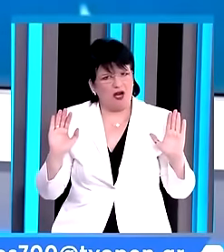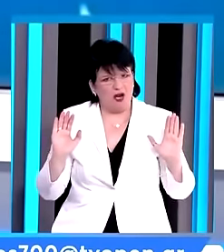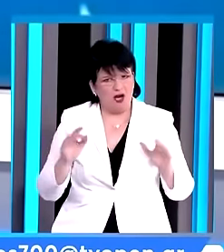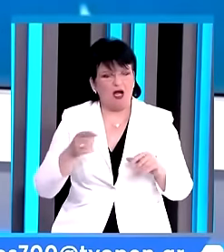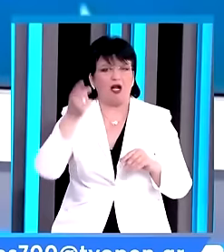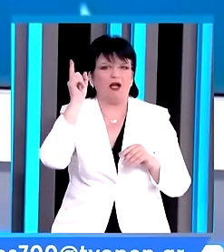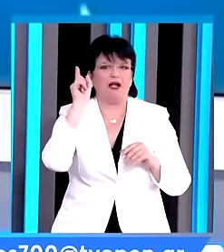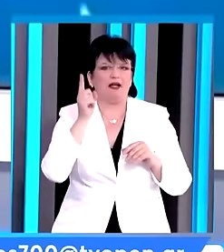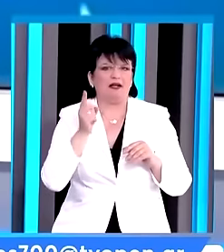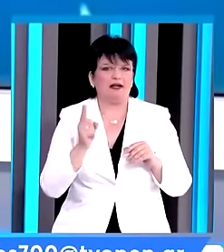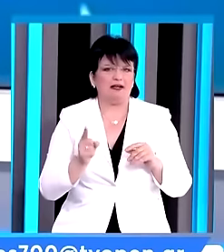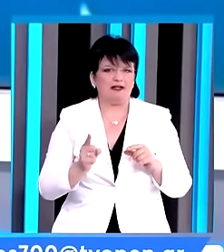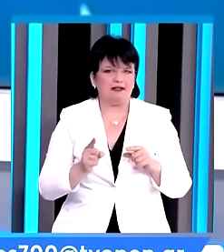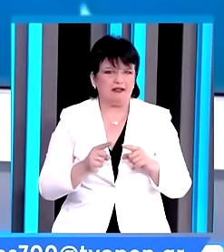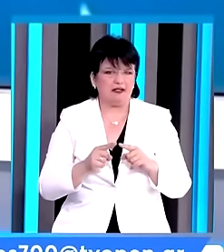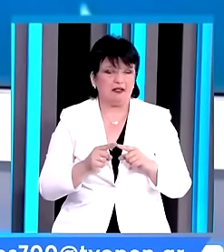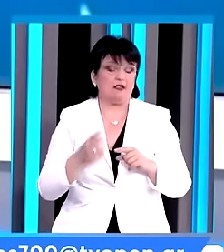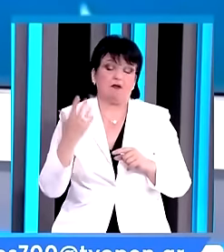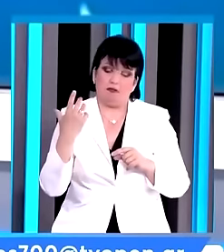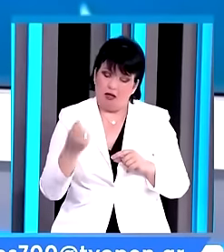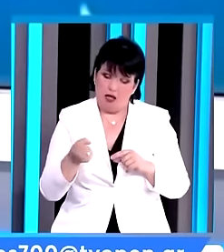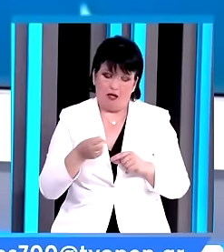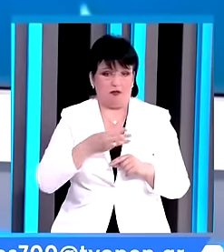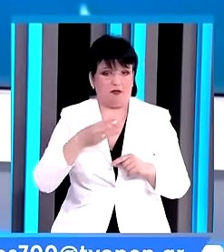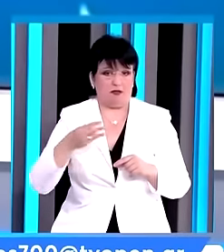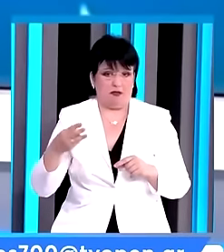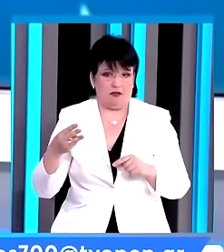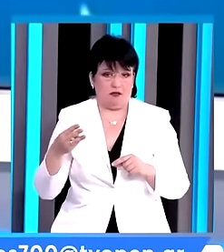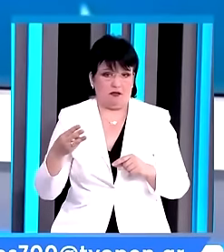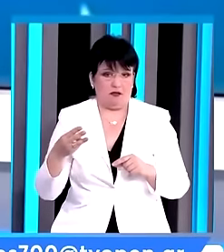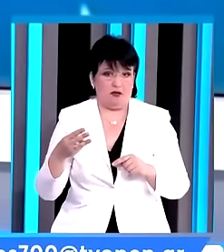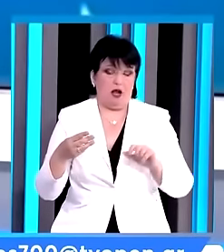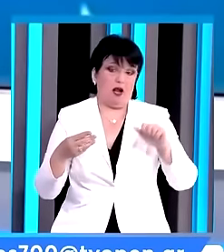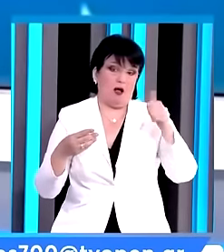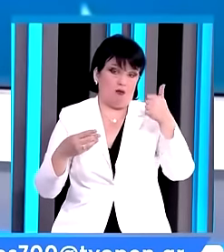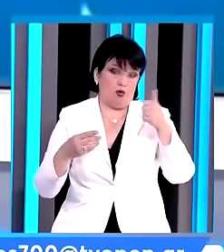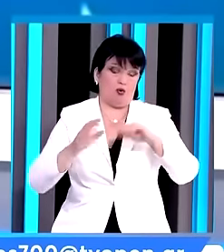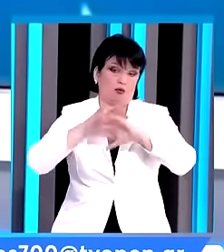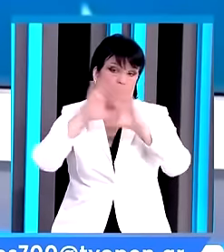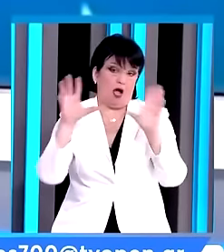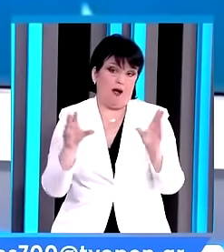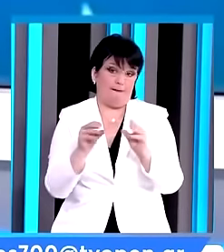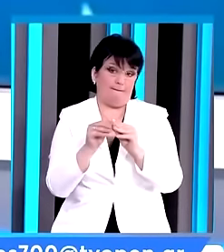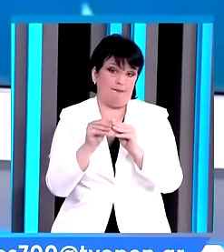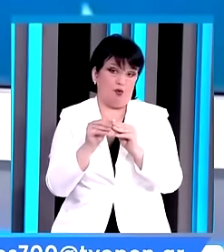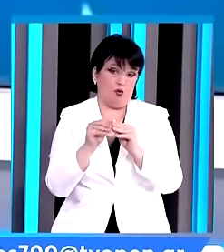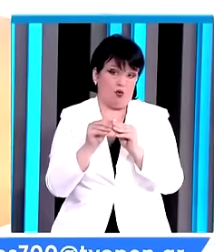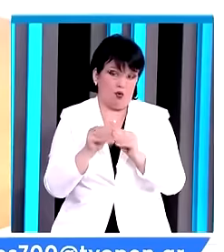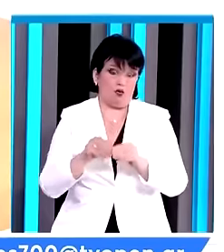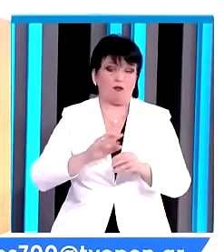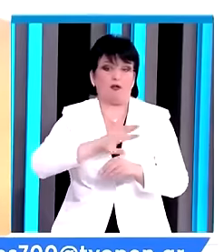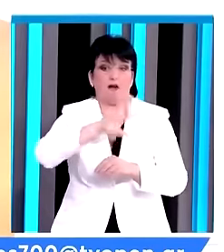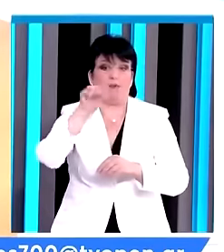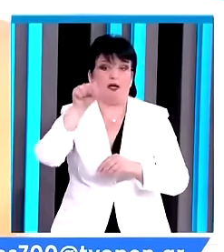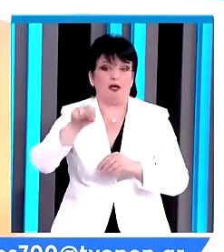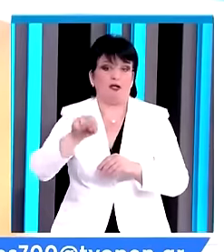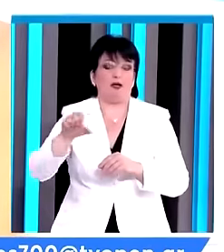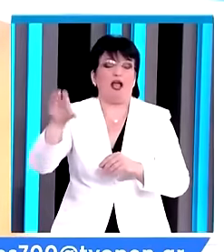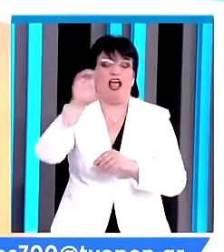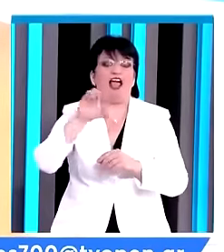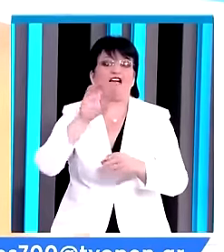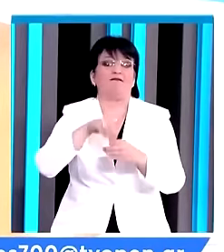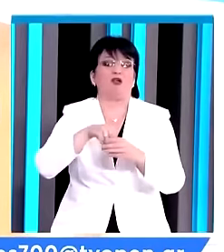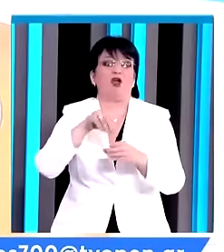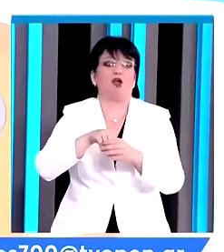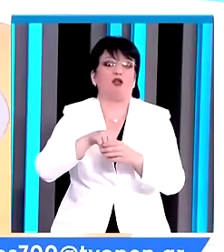λελογισμένη κριτική στην αντιπολίτευση σε επίπεδο πολιτικής αντιπαράθεσης. Αλλά πρώτα και πάνω απ' όλα θα μιλώ από τώρα μέχρι τις ευρωεκλογές.